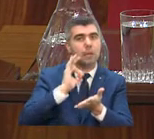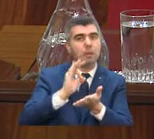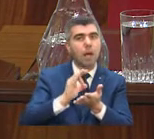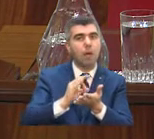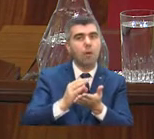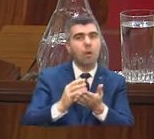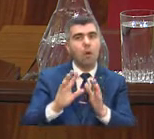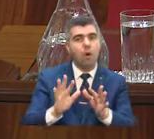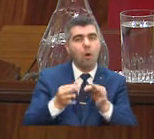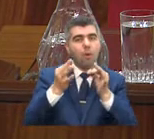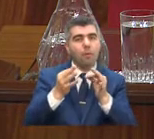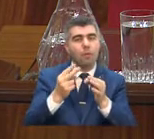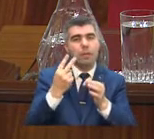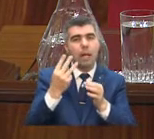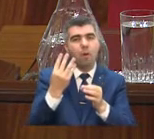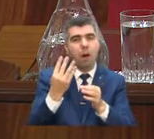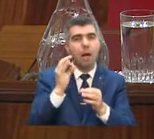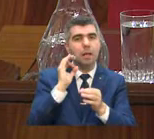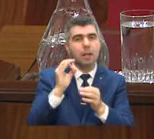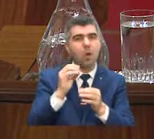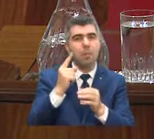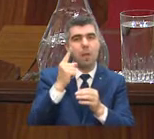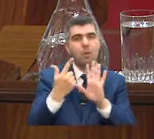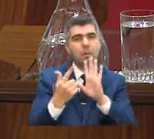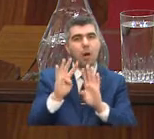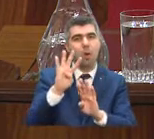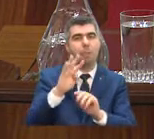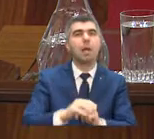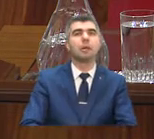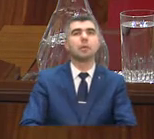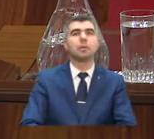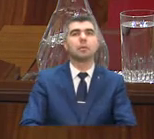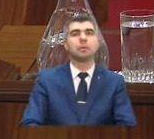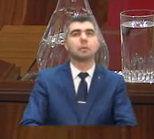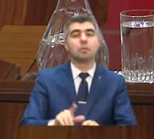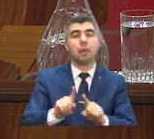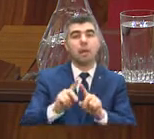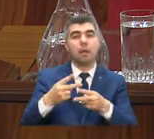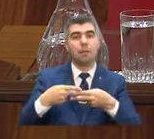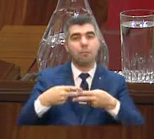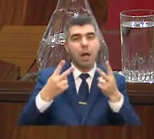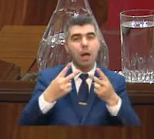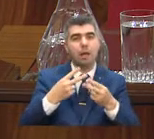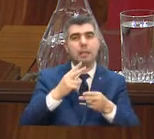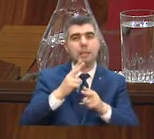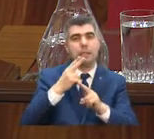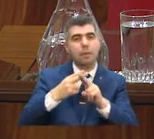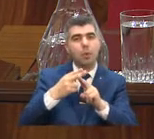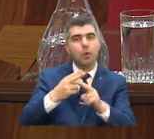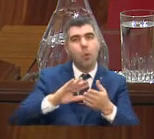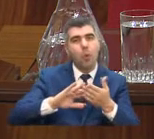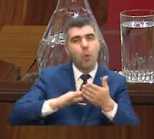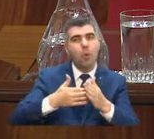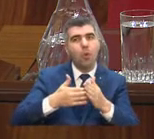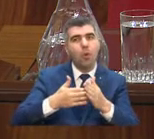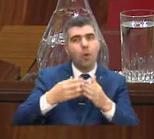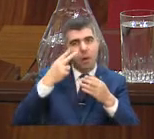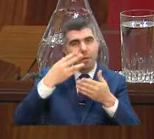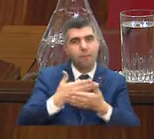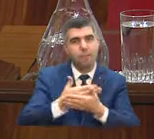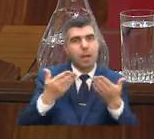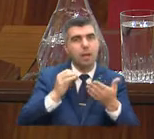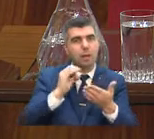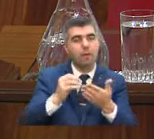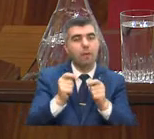الثانية والرابعة من المادة 147، وذلك بتلاوة أسمائهم في الجلسة العامة ونشرها في